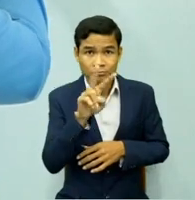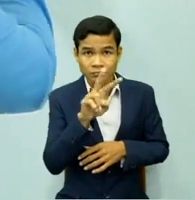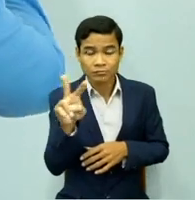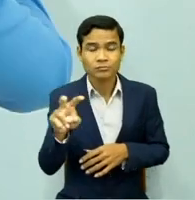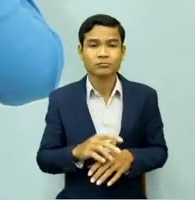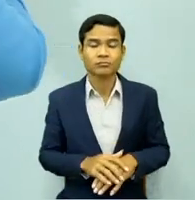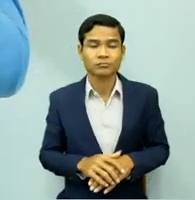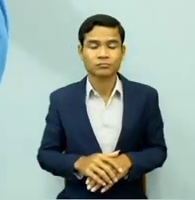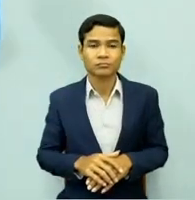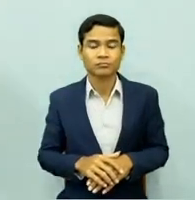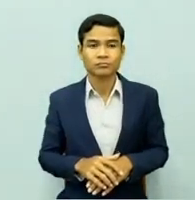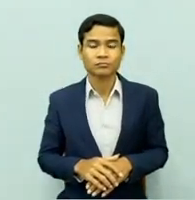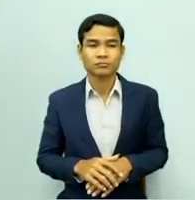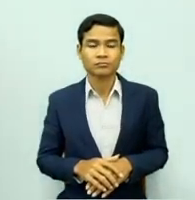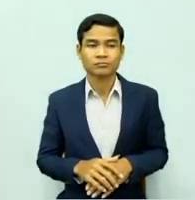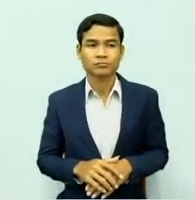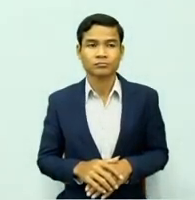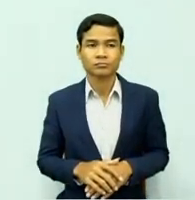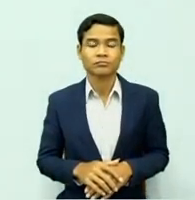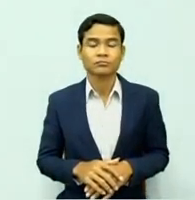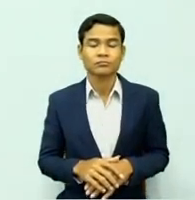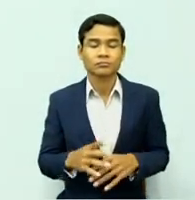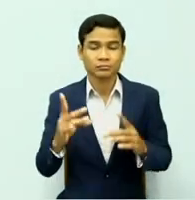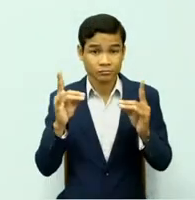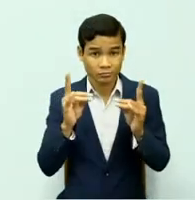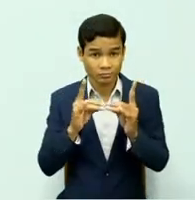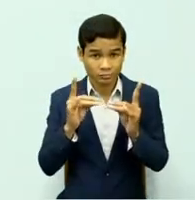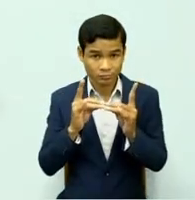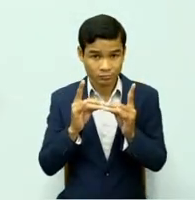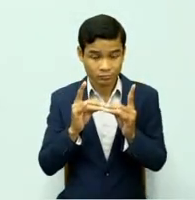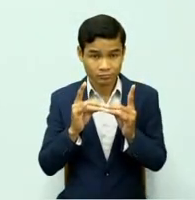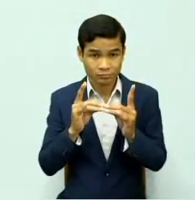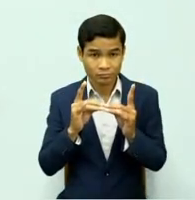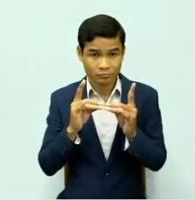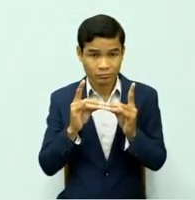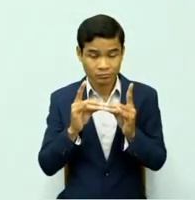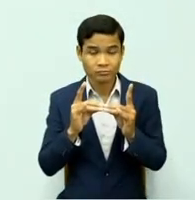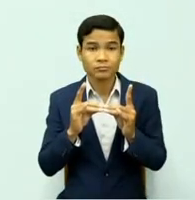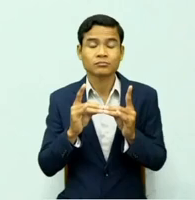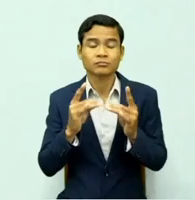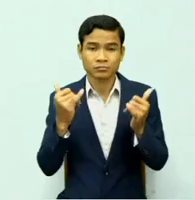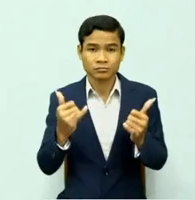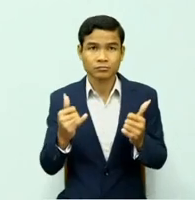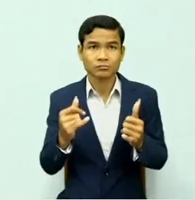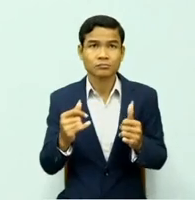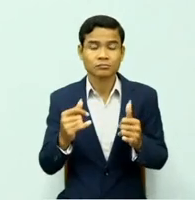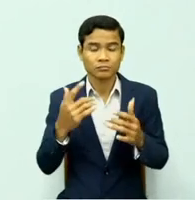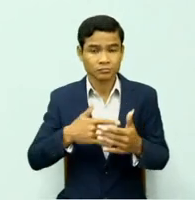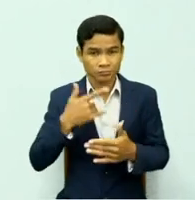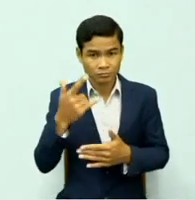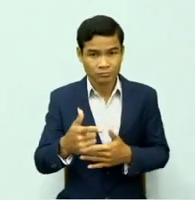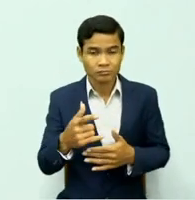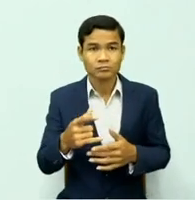ចាចឹងក្រែណាកូនដល់បានកូនផ្ទៀងផ្ទាត់គ្នាអញ្ចឹងតោះបន្តមកទៀតអីគេ